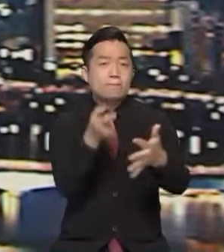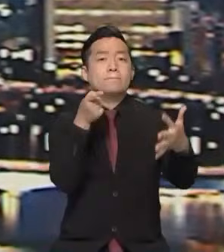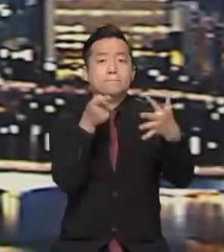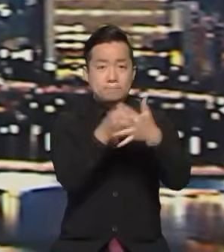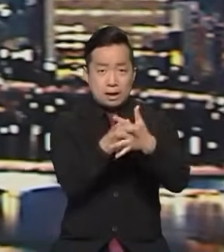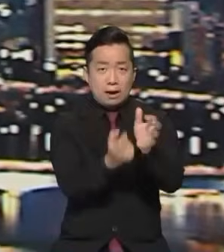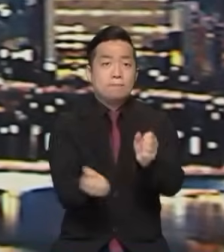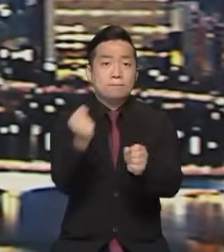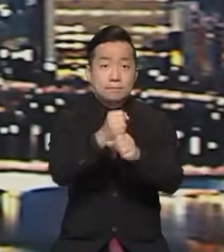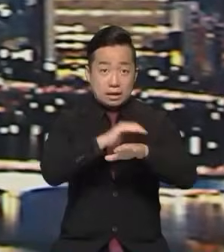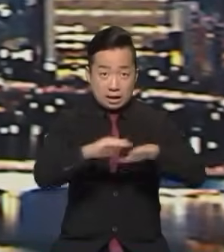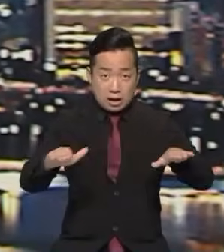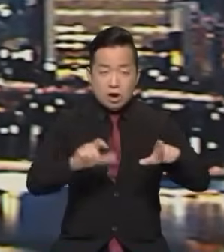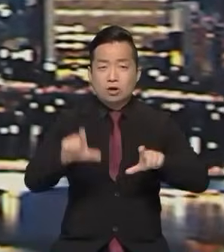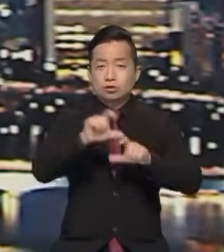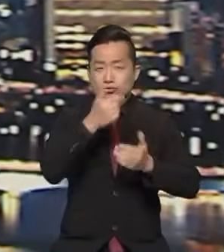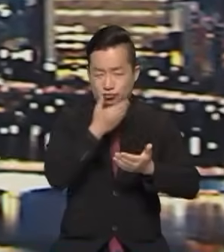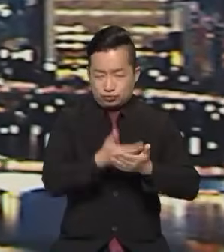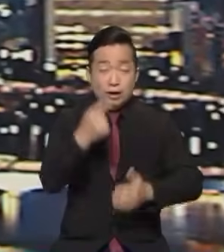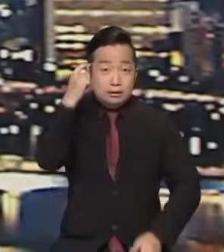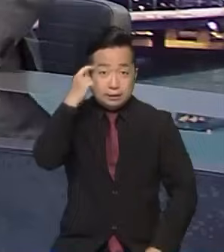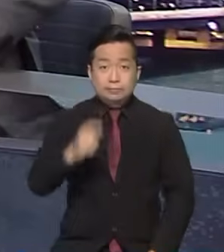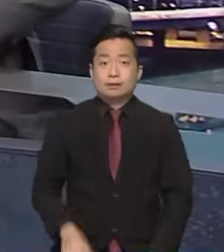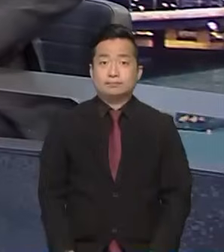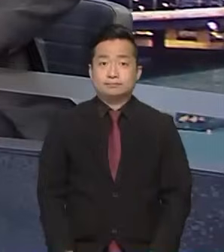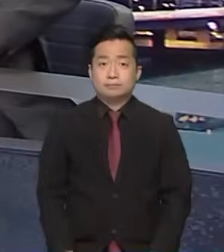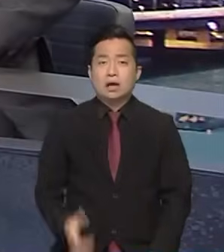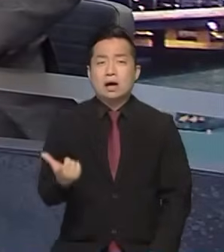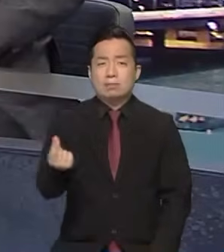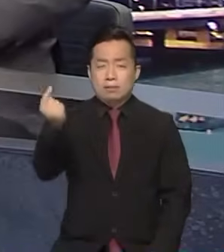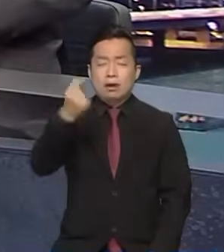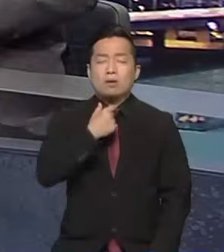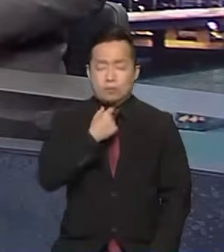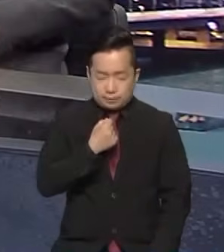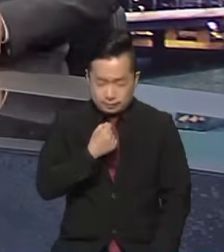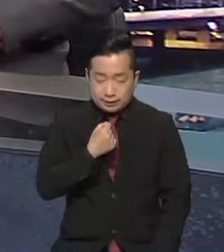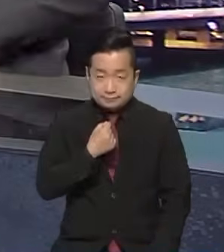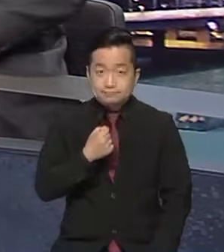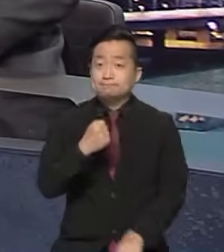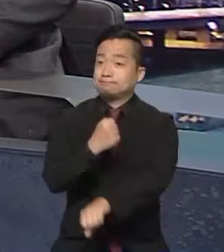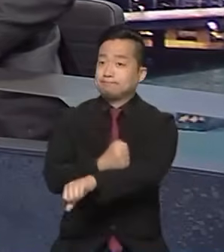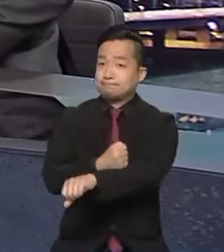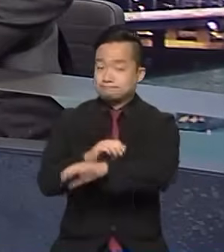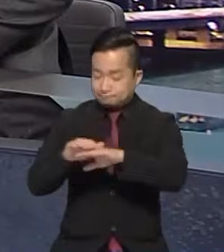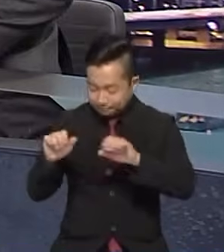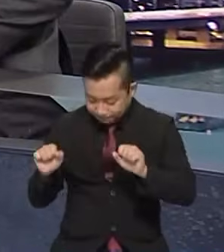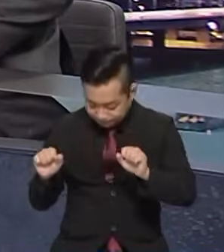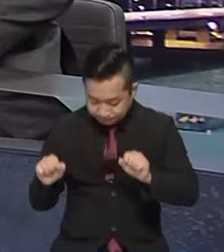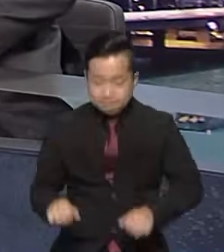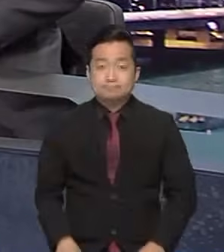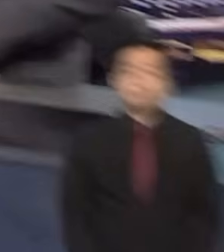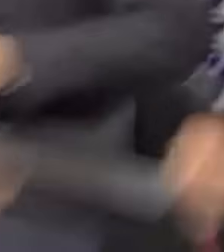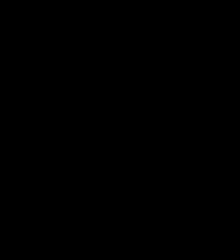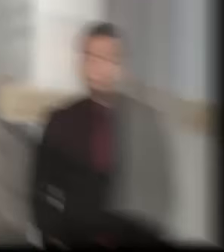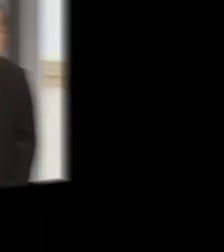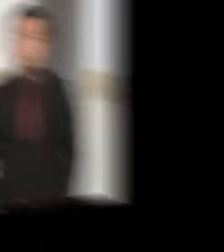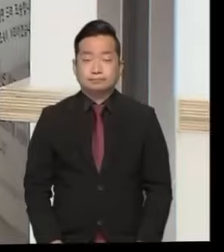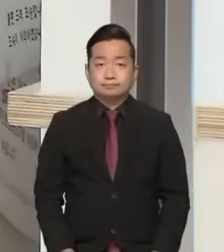오류를 복구하는 게 최선이지 않을까 싶습니다. 네, 그러니까 하루빨리 그 원인을 좀 찾아야겠습니다. 김민희 기자 잘 들었습니다.